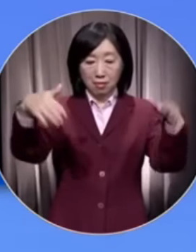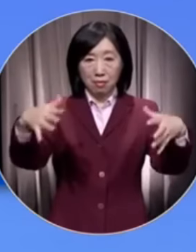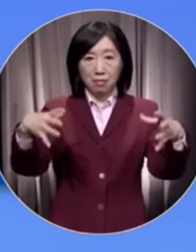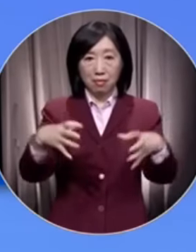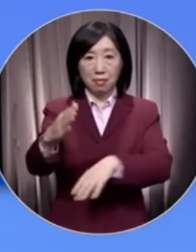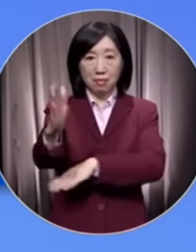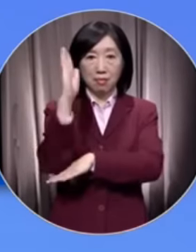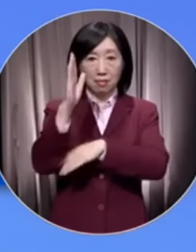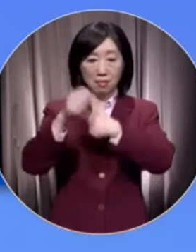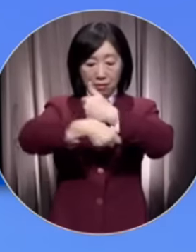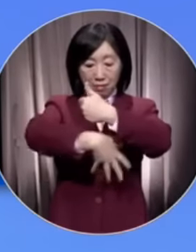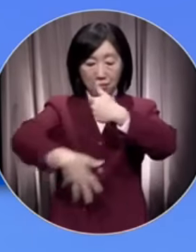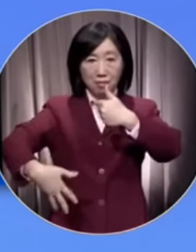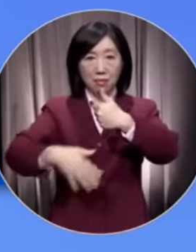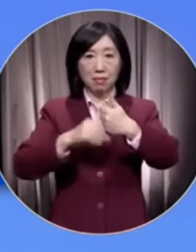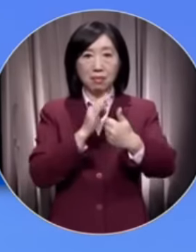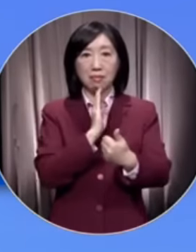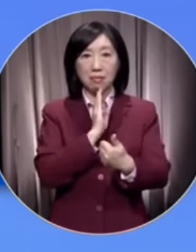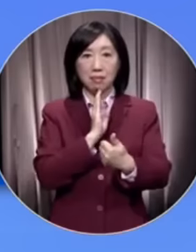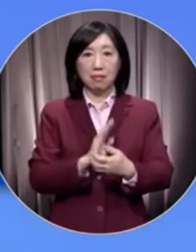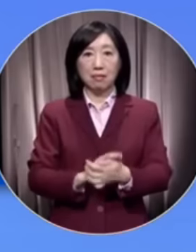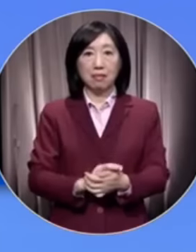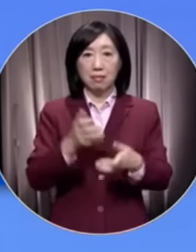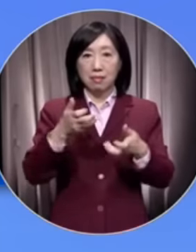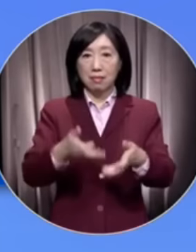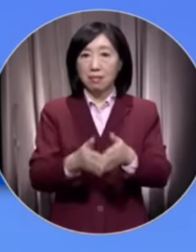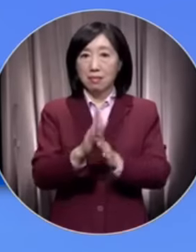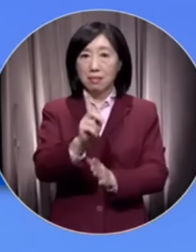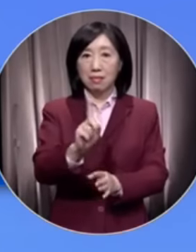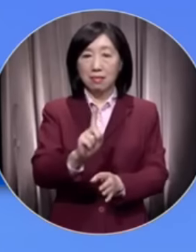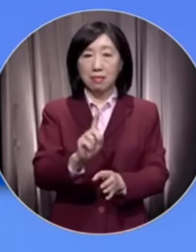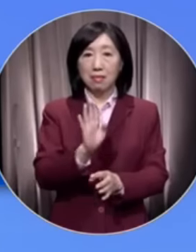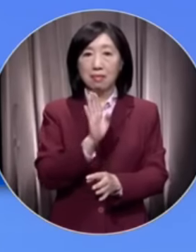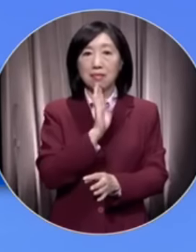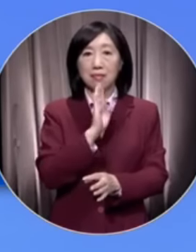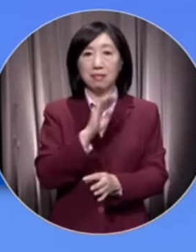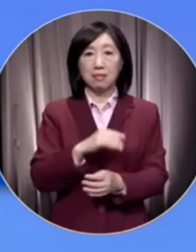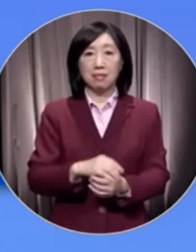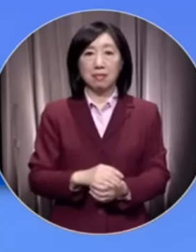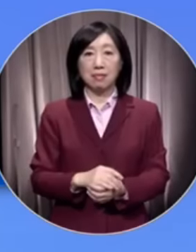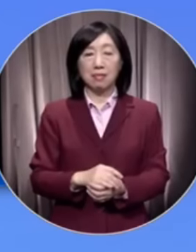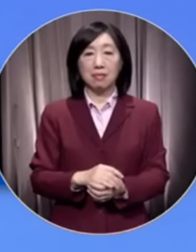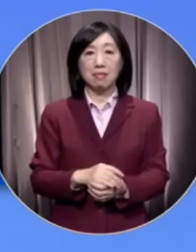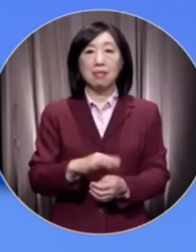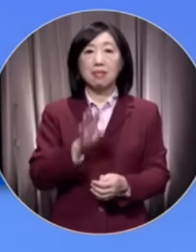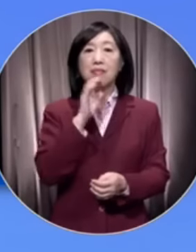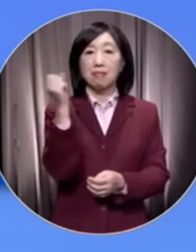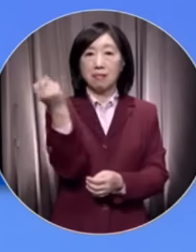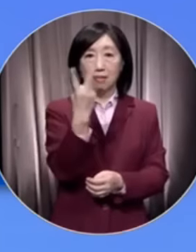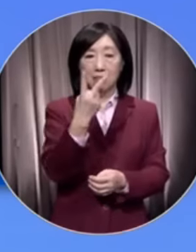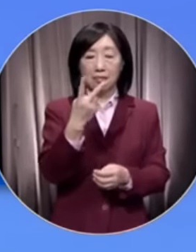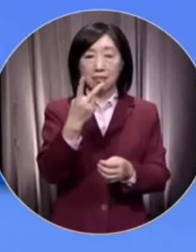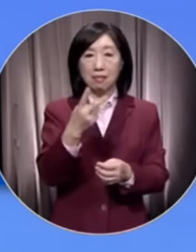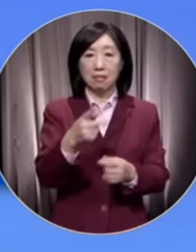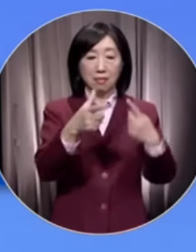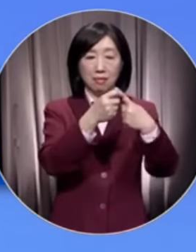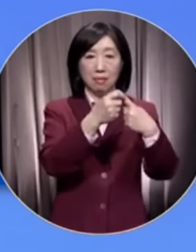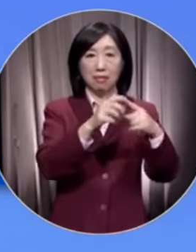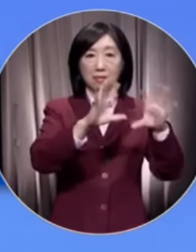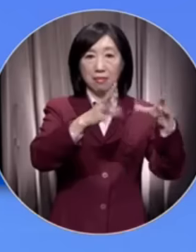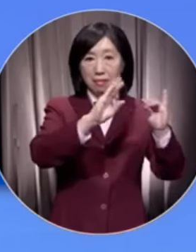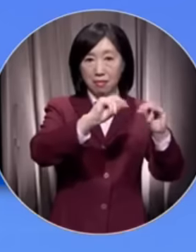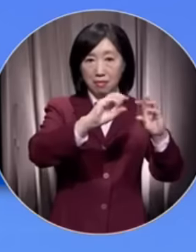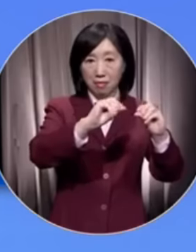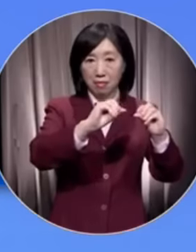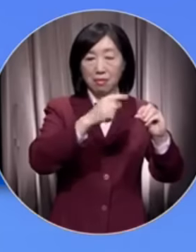政团队将会重要的，那就是在2个非常重要的前提之下，就是国土整